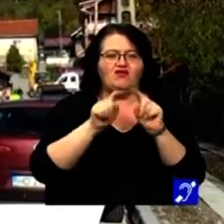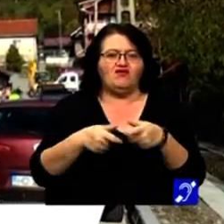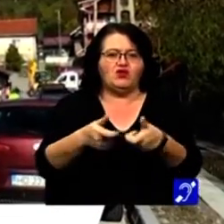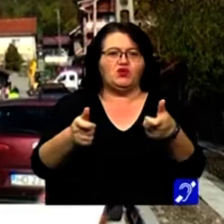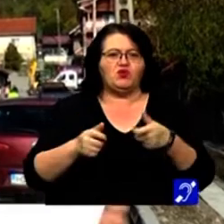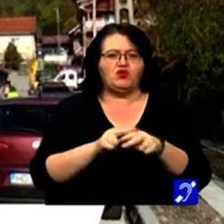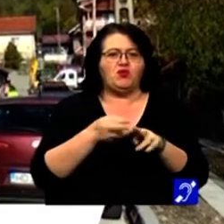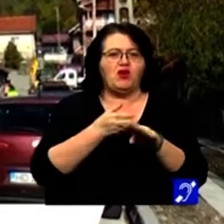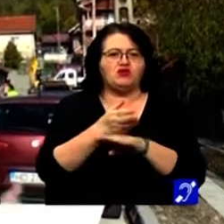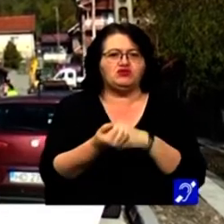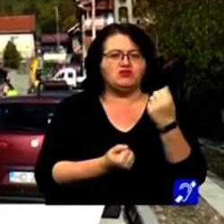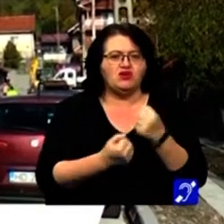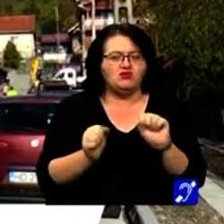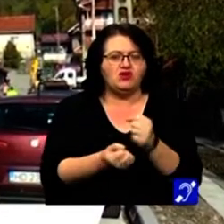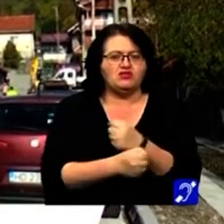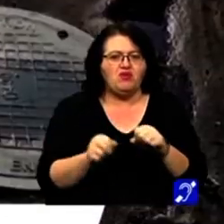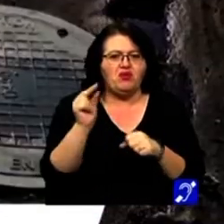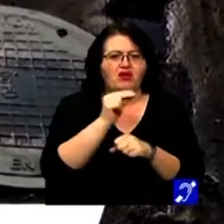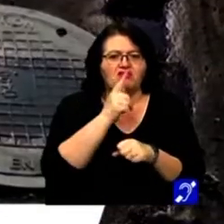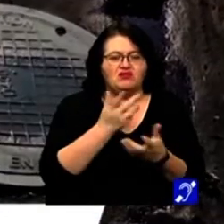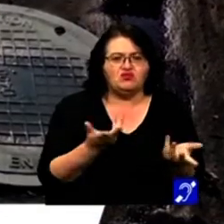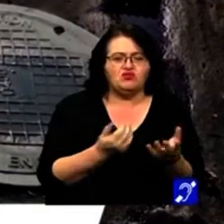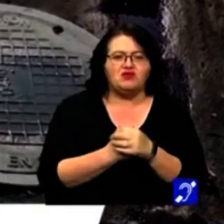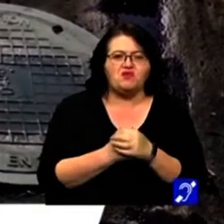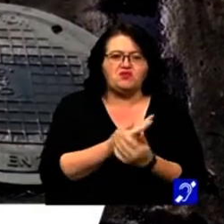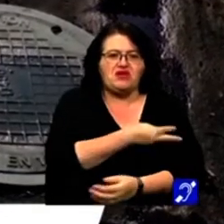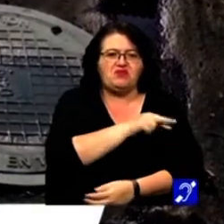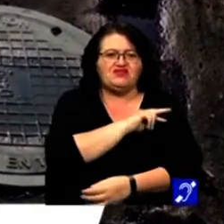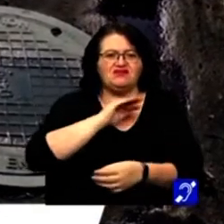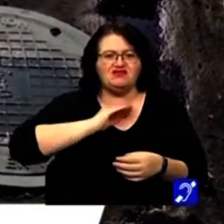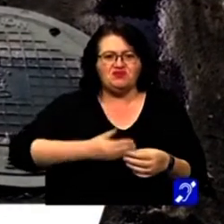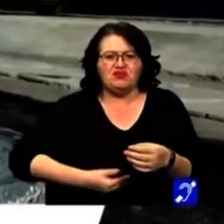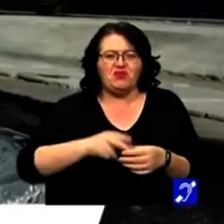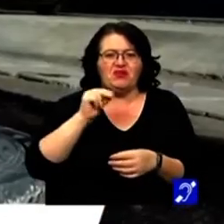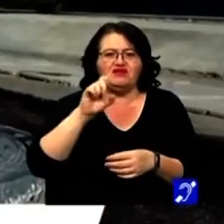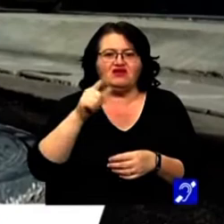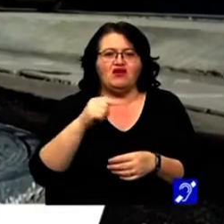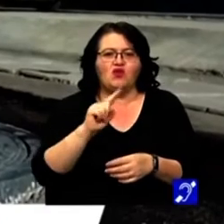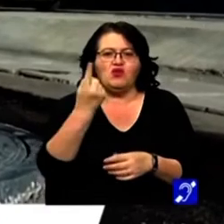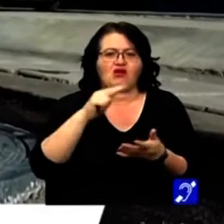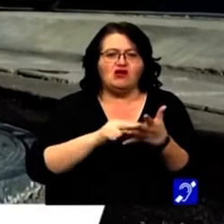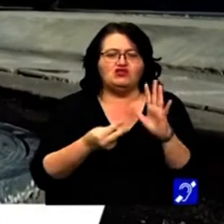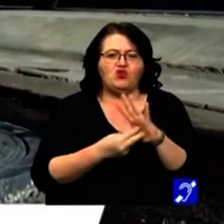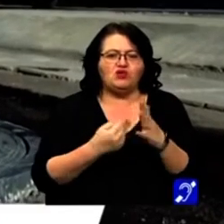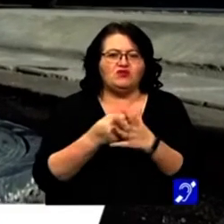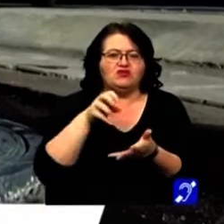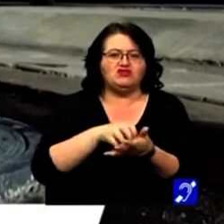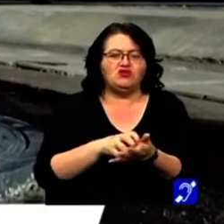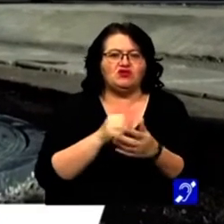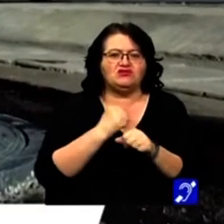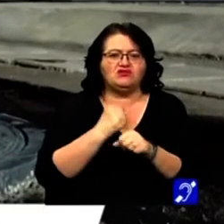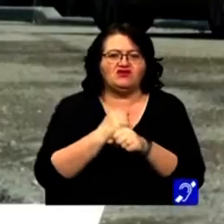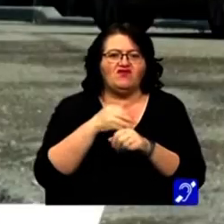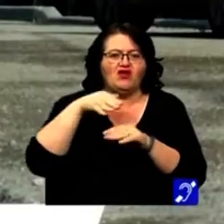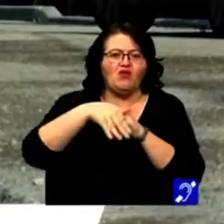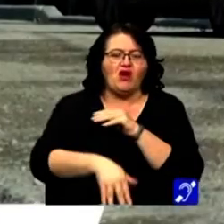nu ai acces pe o mașină, nu poți să parchezi undeva. Reprezentanții primăriei spun că aceasta este unica soluție pentru ca în zonă să nu se creeze